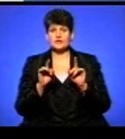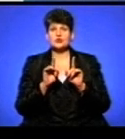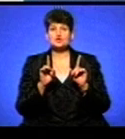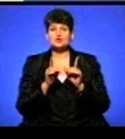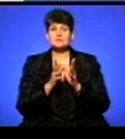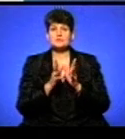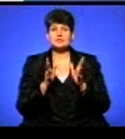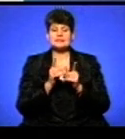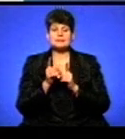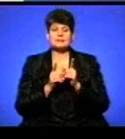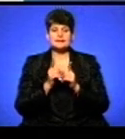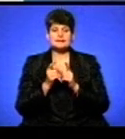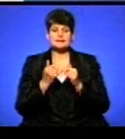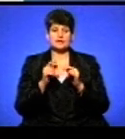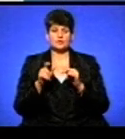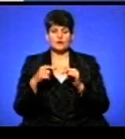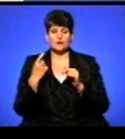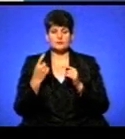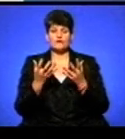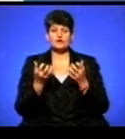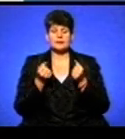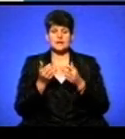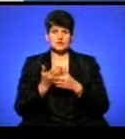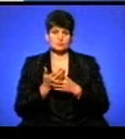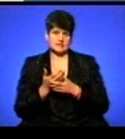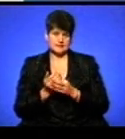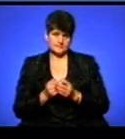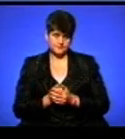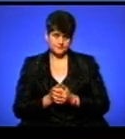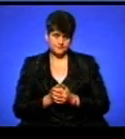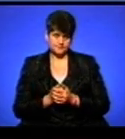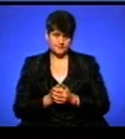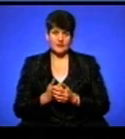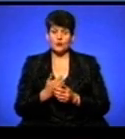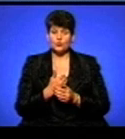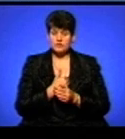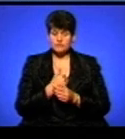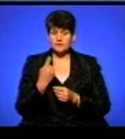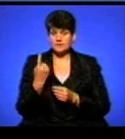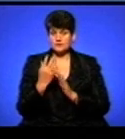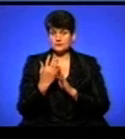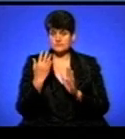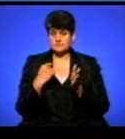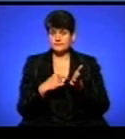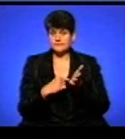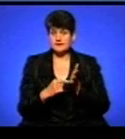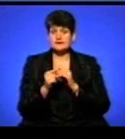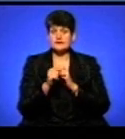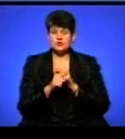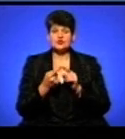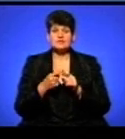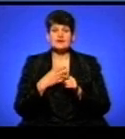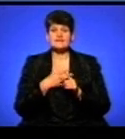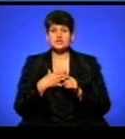безпосередньо змінилося для жителів краю в отриманні субсидій. Перше, хотів би зазначити про те, що така важлива